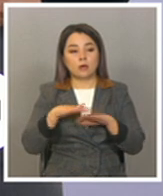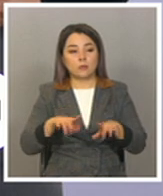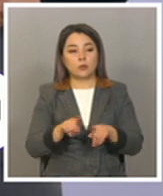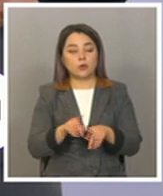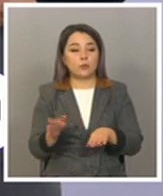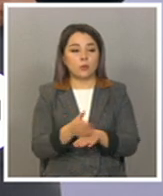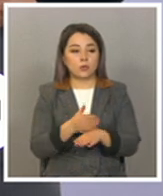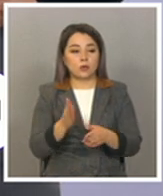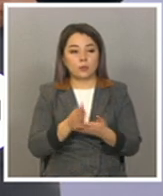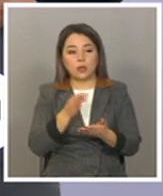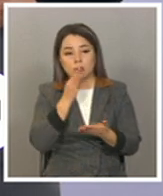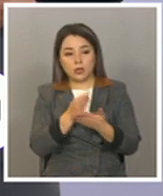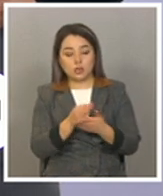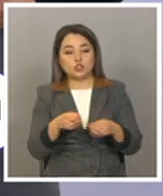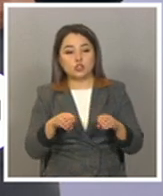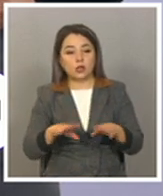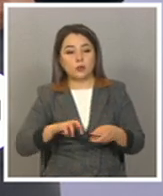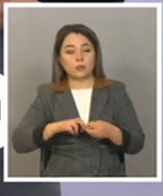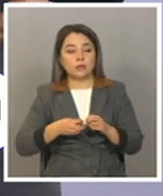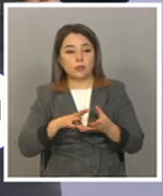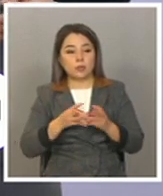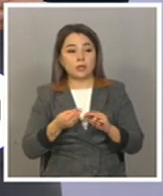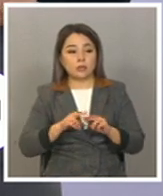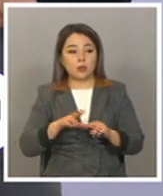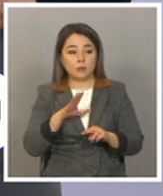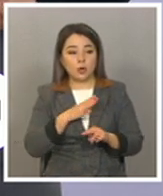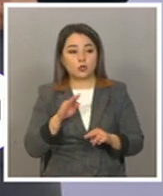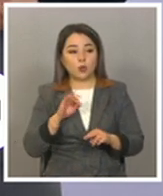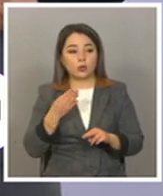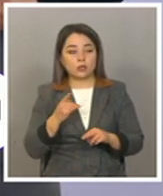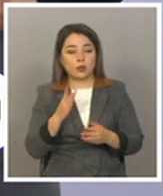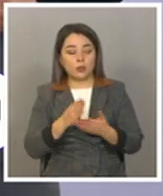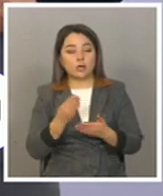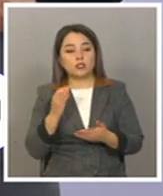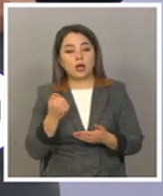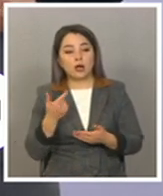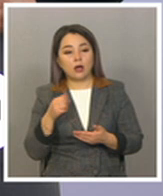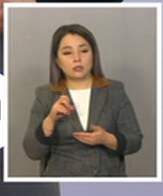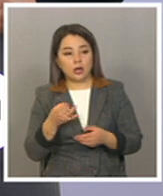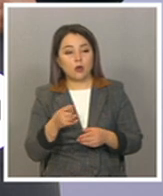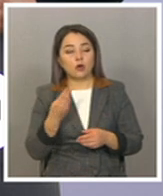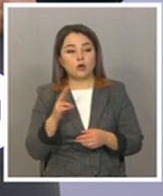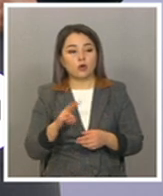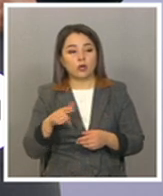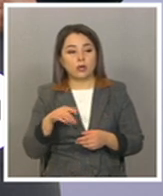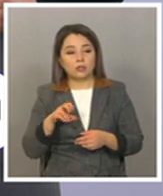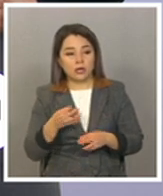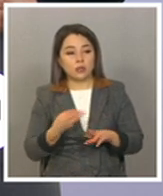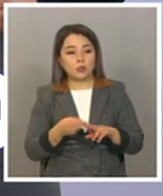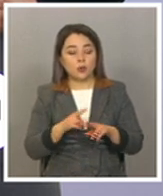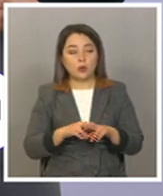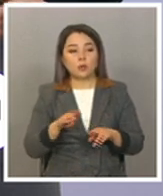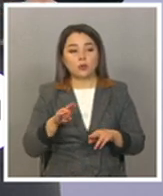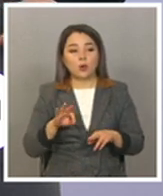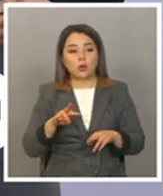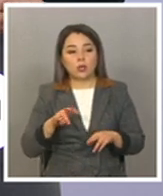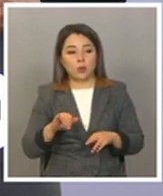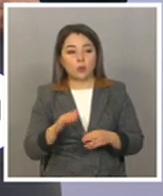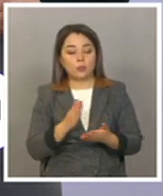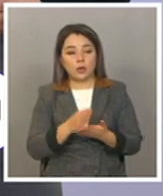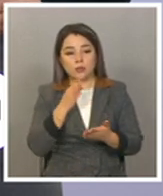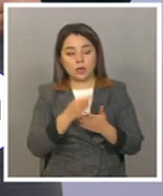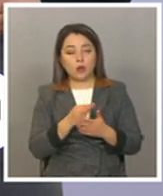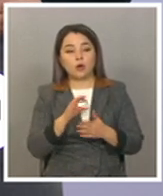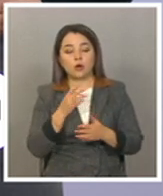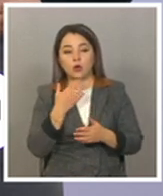беруге шешім жасады. Осылайша Жошы ұлысы, Шағатай ұлысы, Үгедей ұлысы және Төле ұлысы деп ұлыстарға